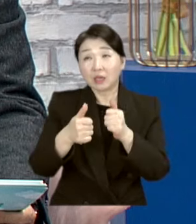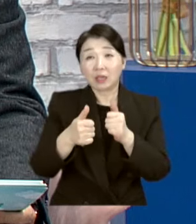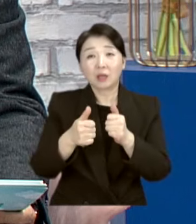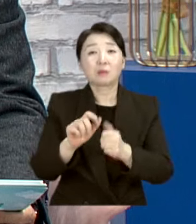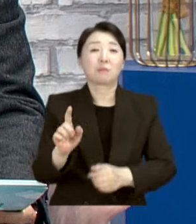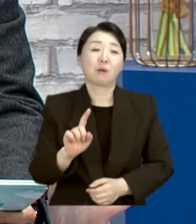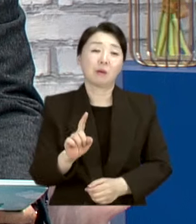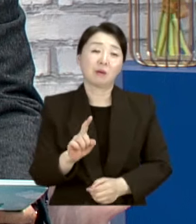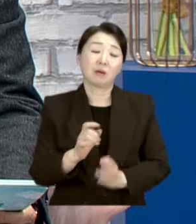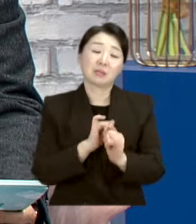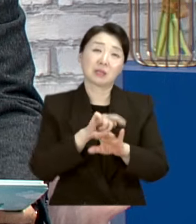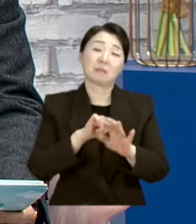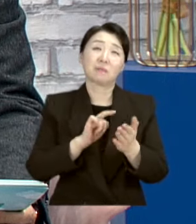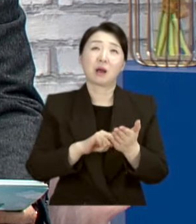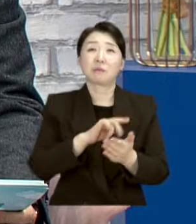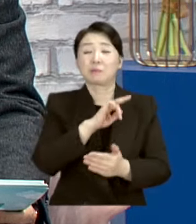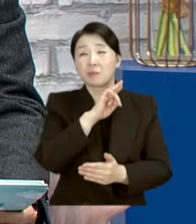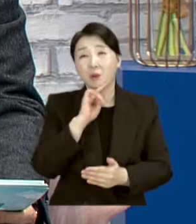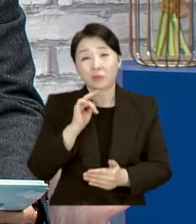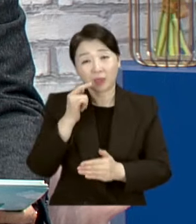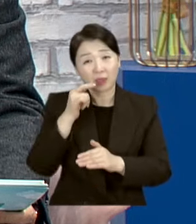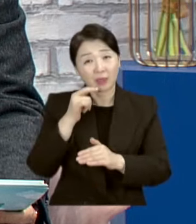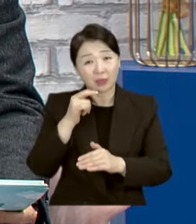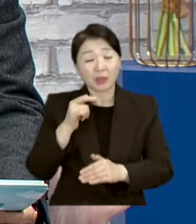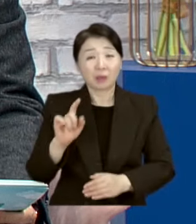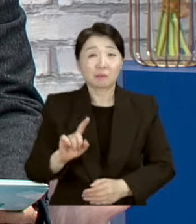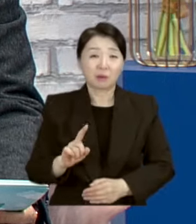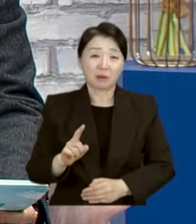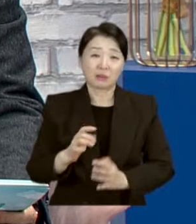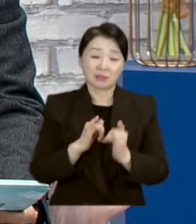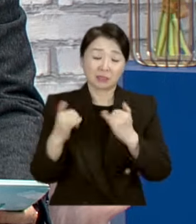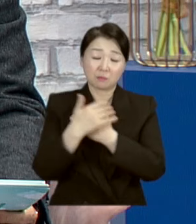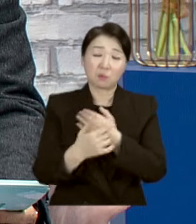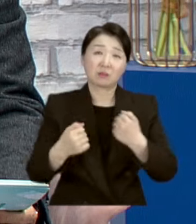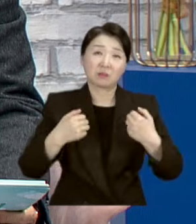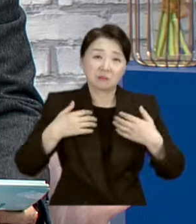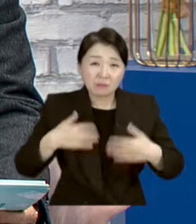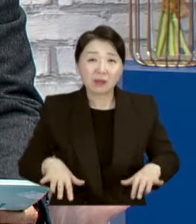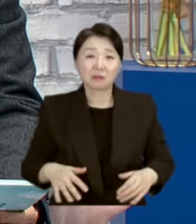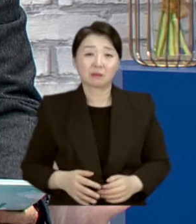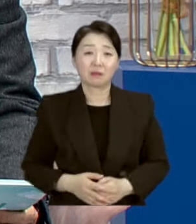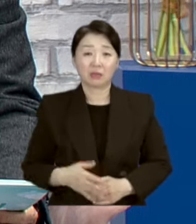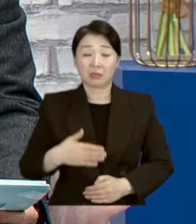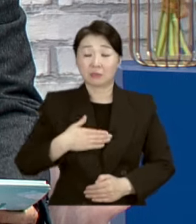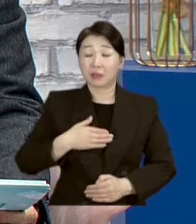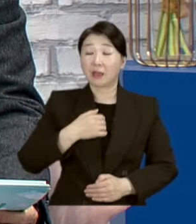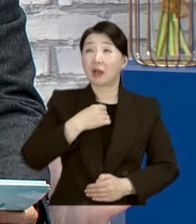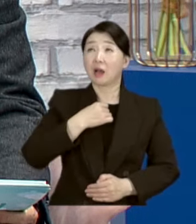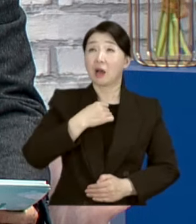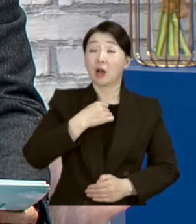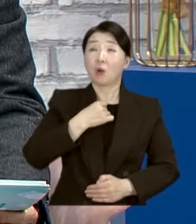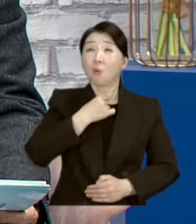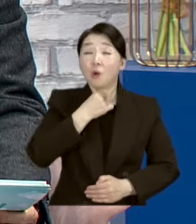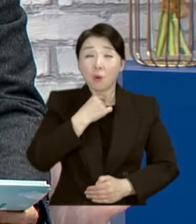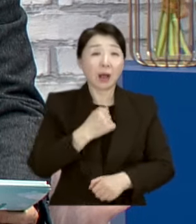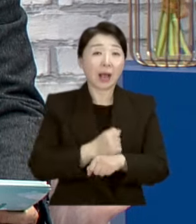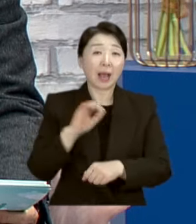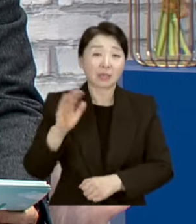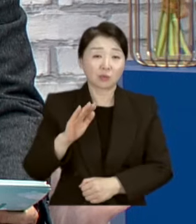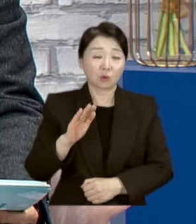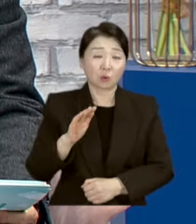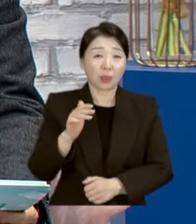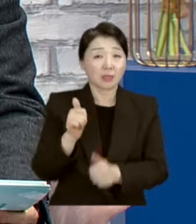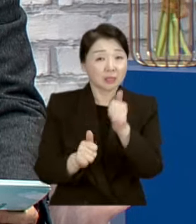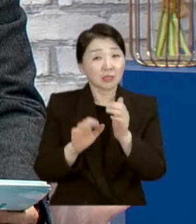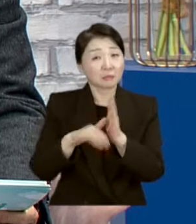그러면은 사람의 마음이 일단 편안해지잖아요. 그죠. 그러니까 사람의 몸에서 힘이 빠지니까. 맞아요. 내가 하겠다는 게 아니라 그러니까